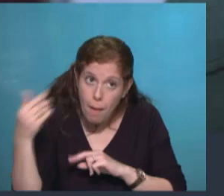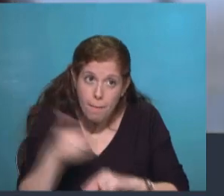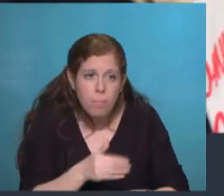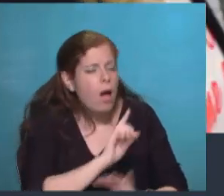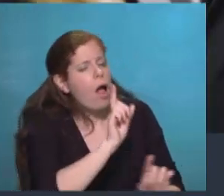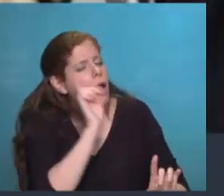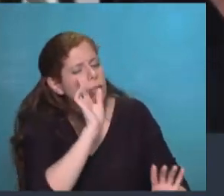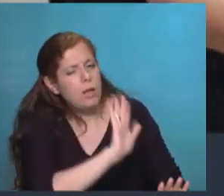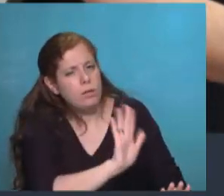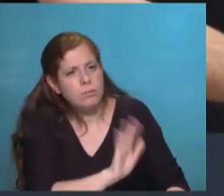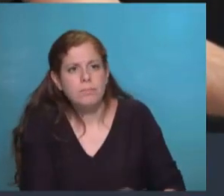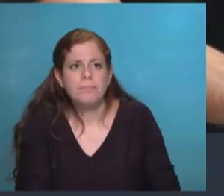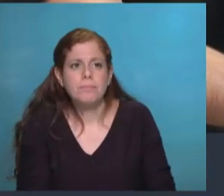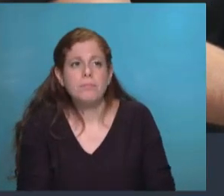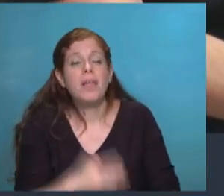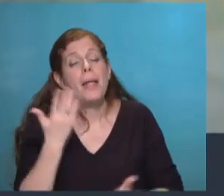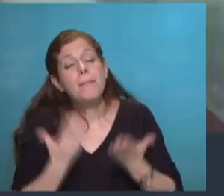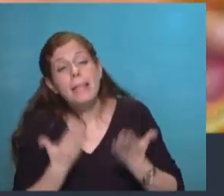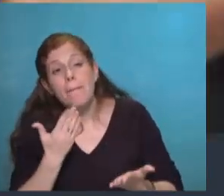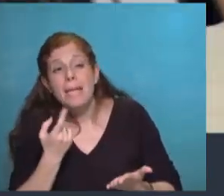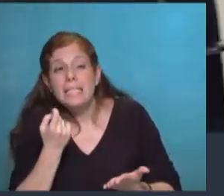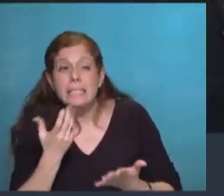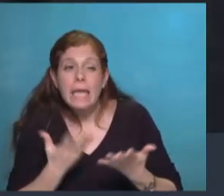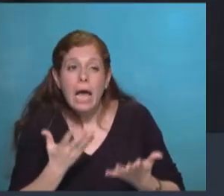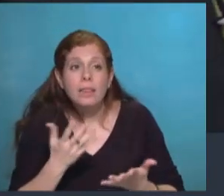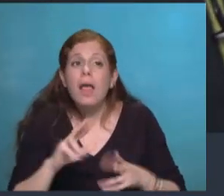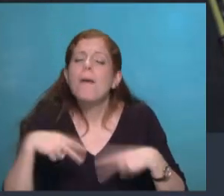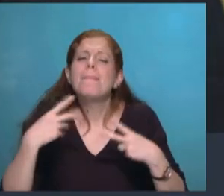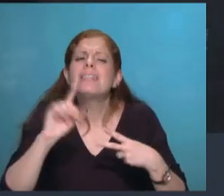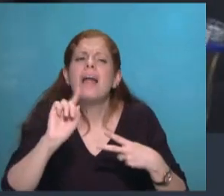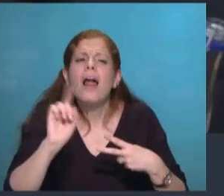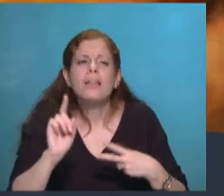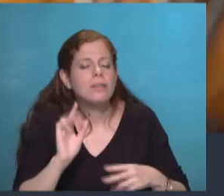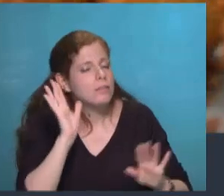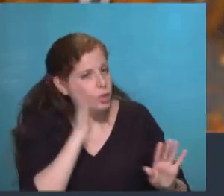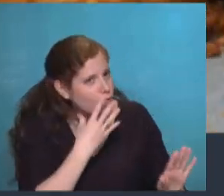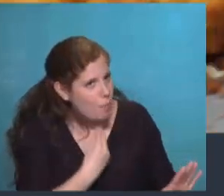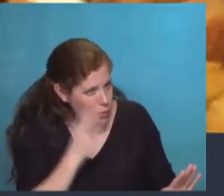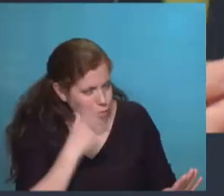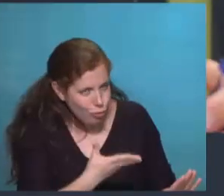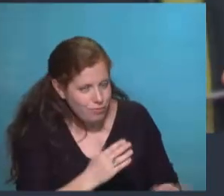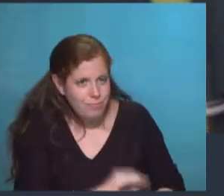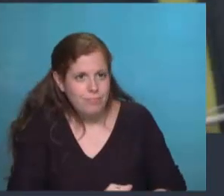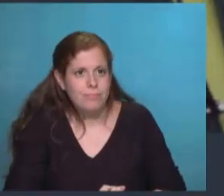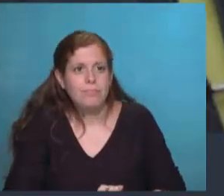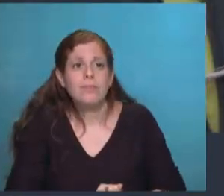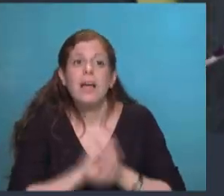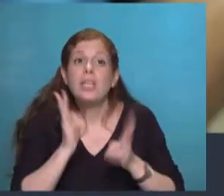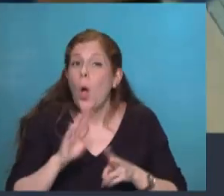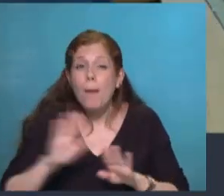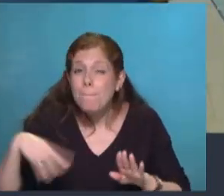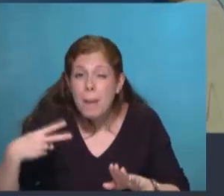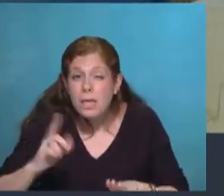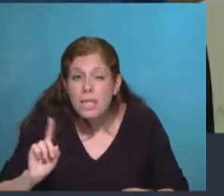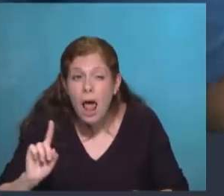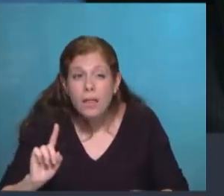יחניתו. מתלבט איתו קצת. היי, בלי סלט, בלי סלט. תקשיב לי, חמוד, תקשיב. יכול לעשות לי בלי סלט? אני